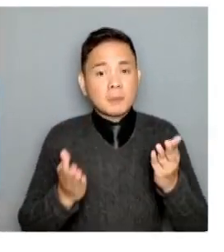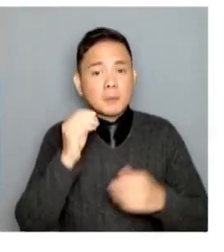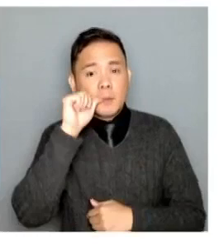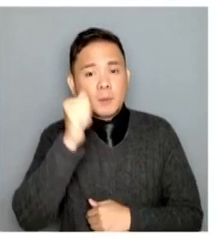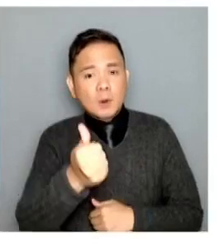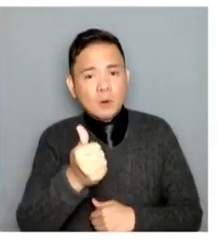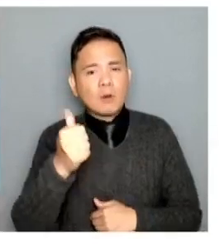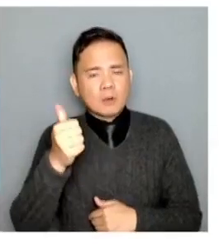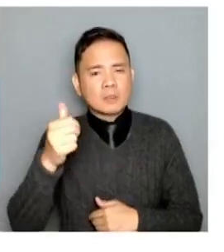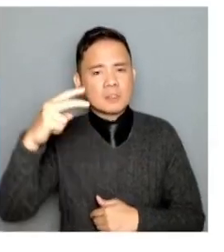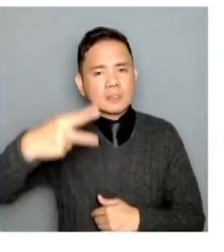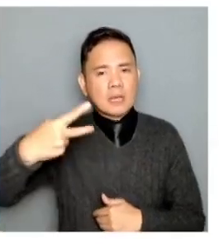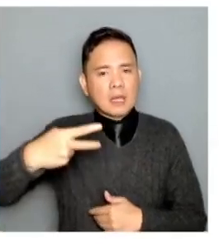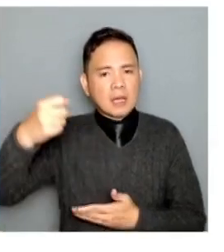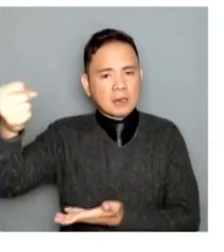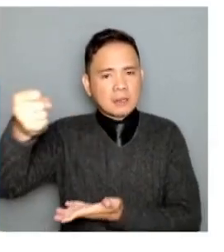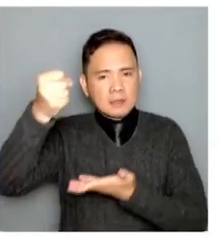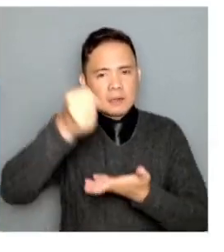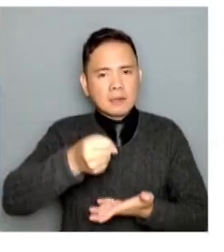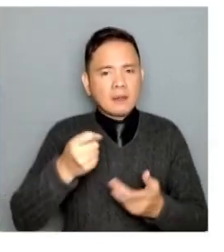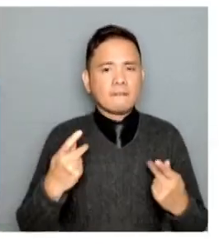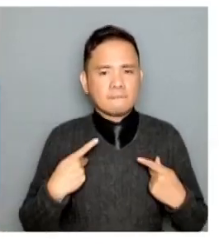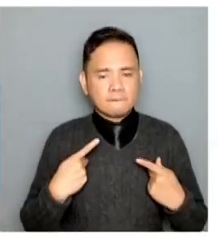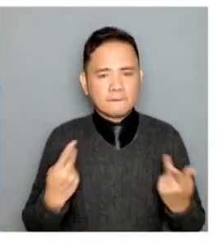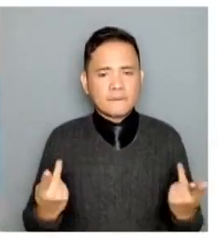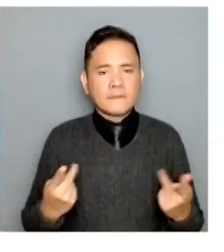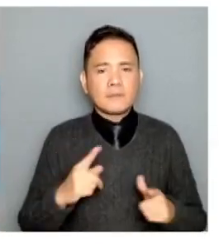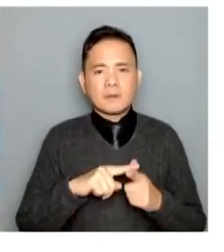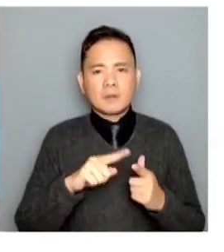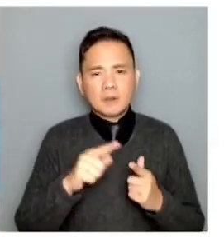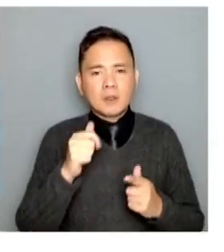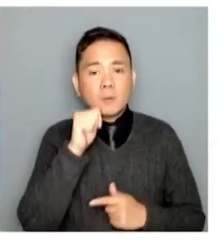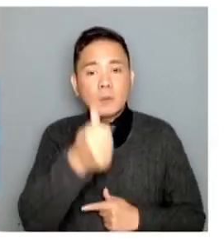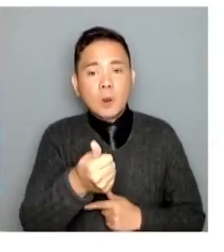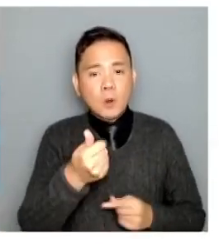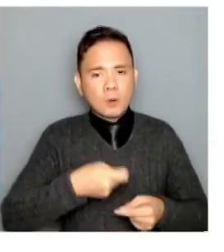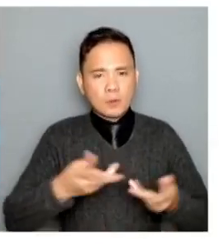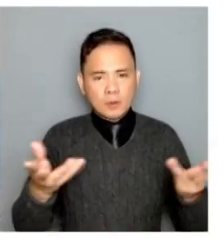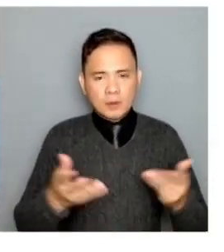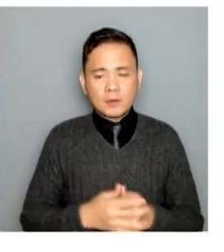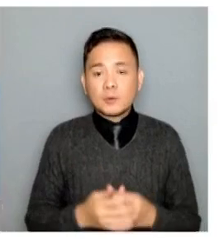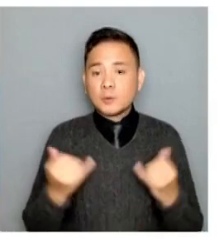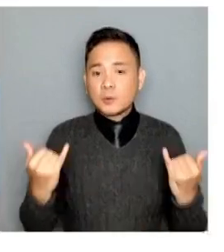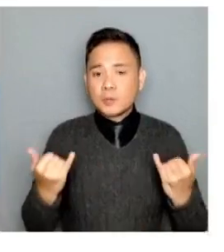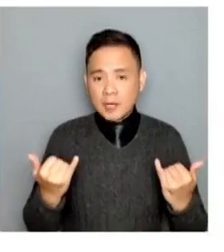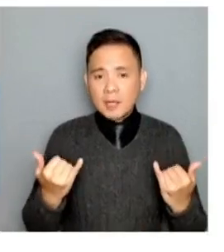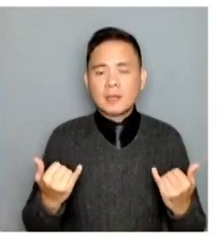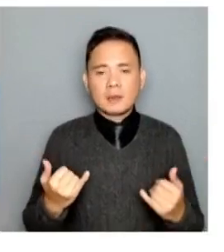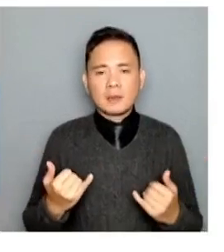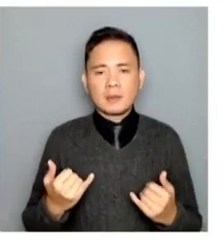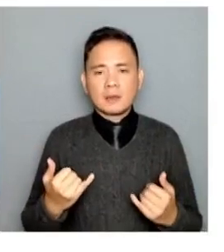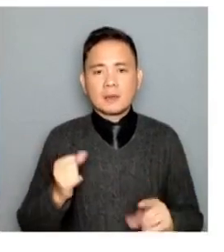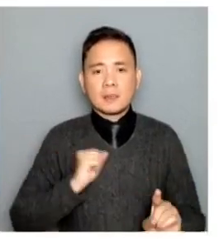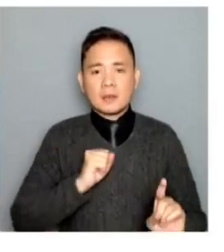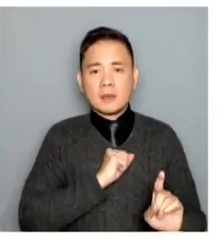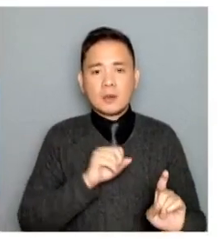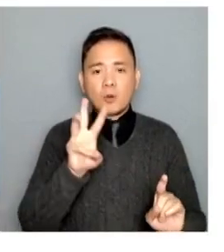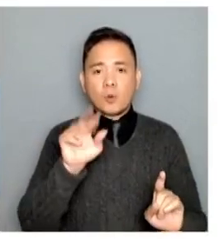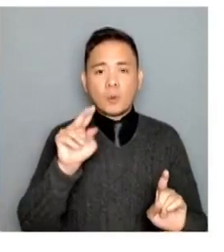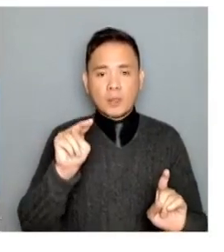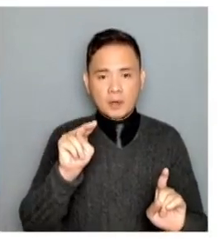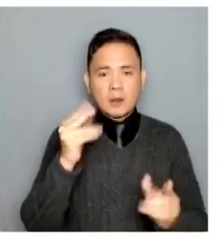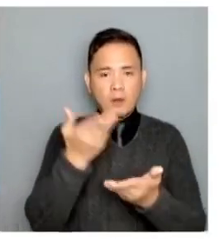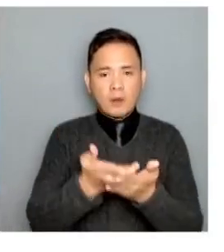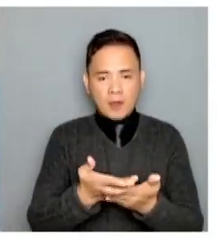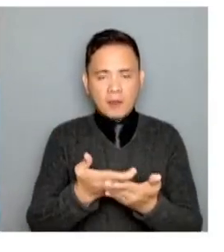yung another second wave. Pero papamigay po natin tomorrow. And today, dumating po si Senator Gatchalian, may dala po